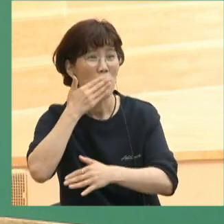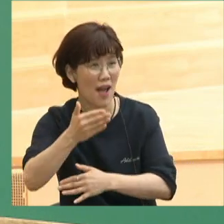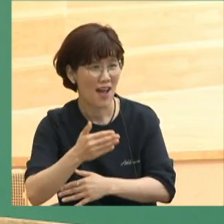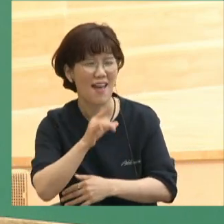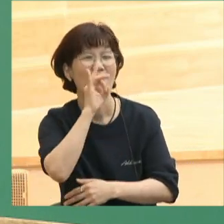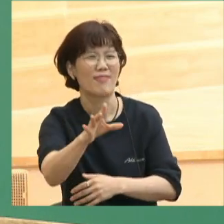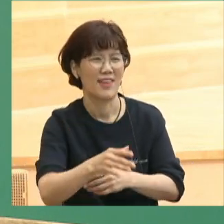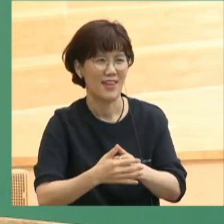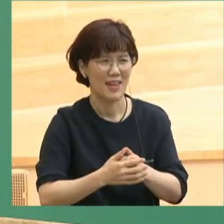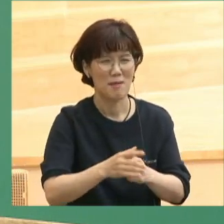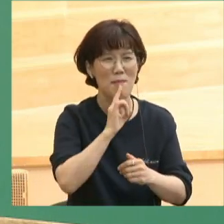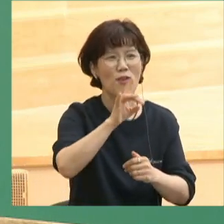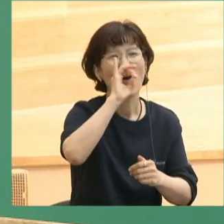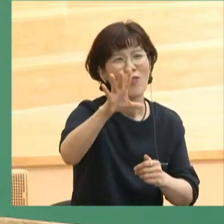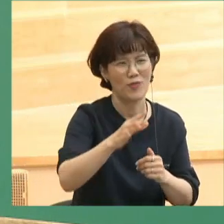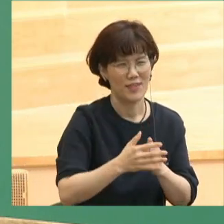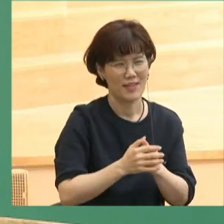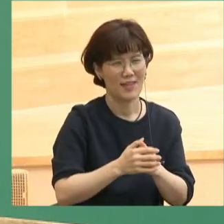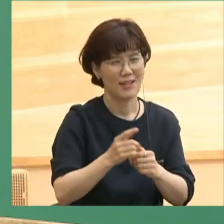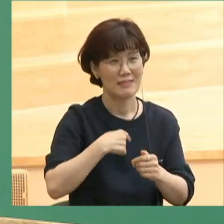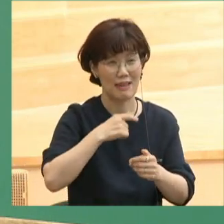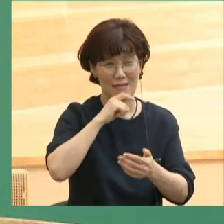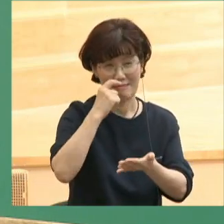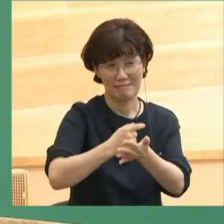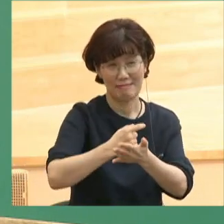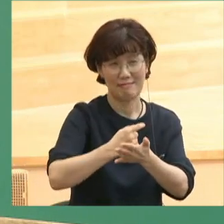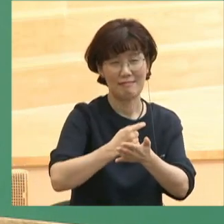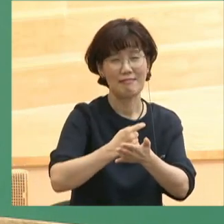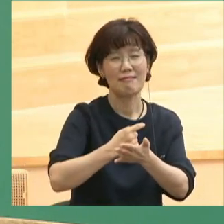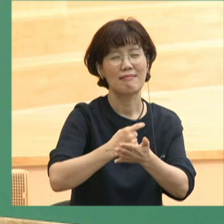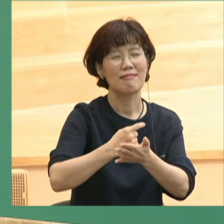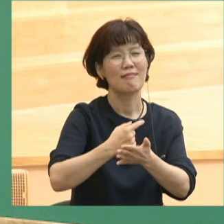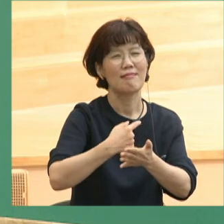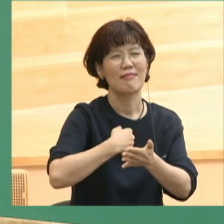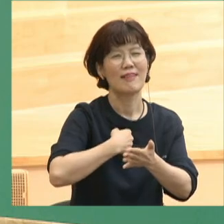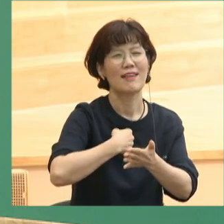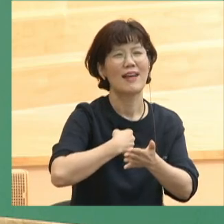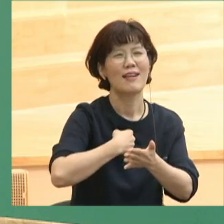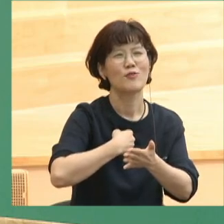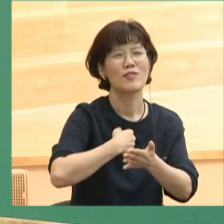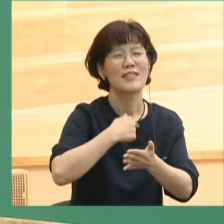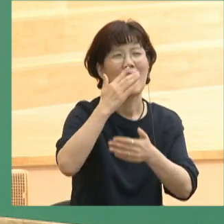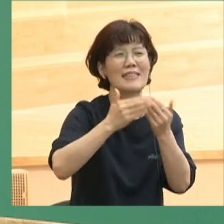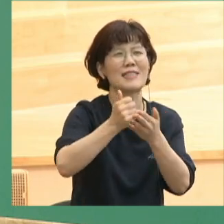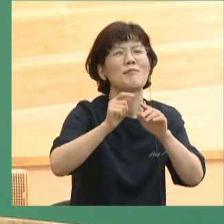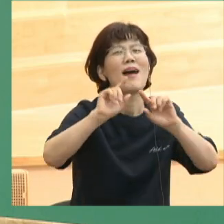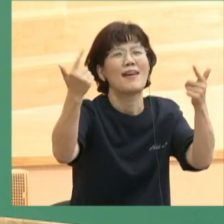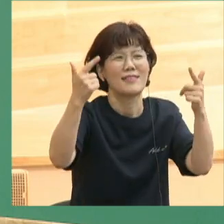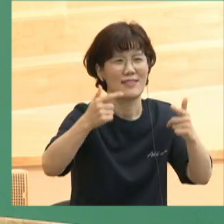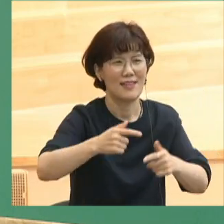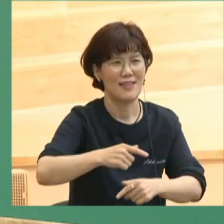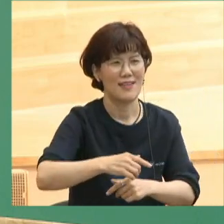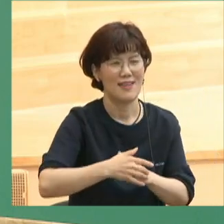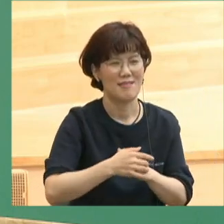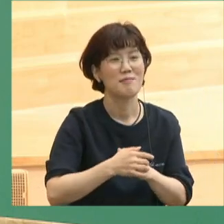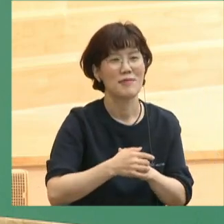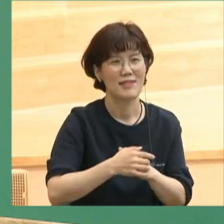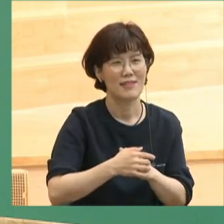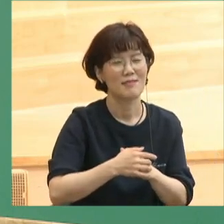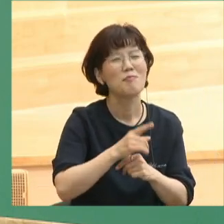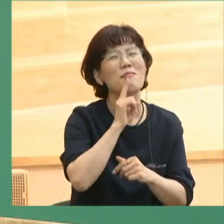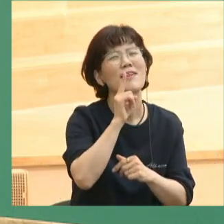마라. 나는 그렇게 속아서 없이 여김 당하는 사람들이 하나님이 아니다. 그러면 무슨 씨를 심어야